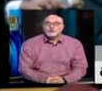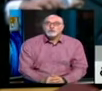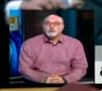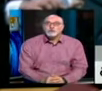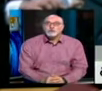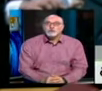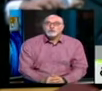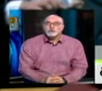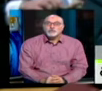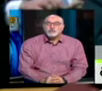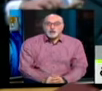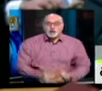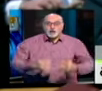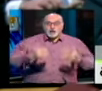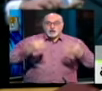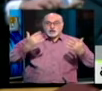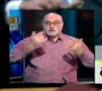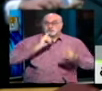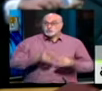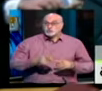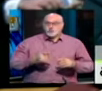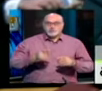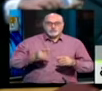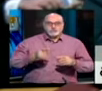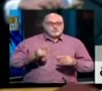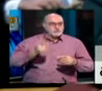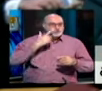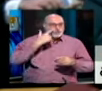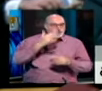هذا القرار التاريخي يؤكد